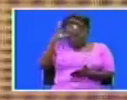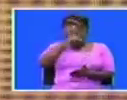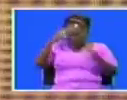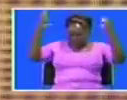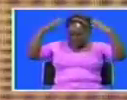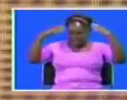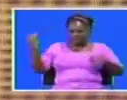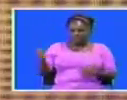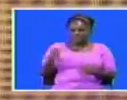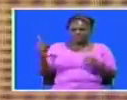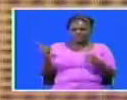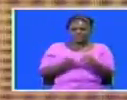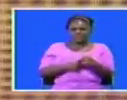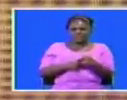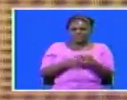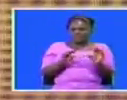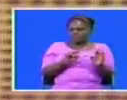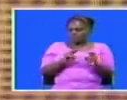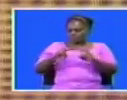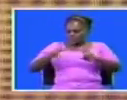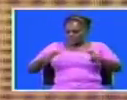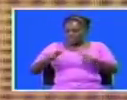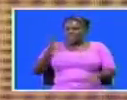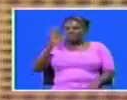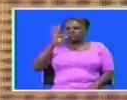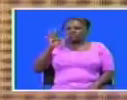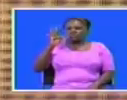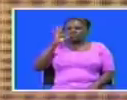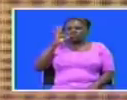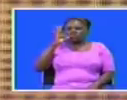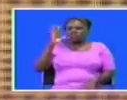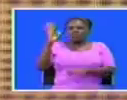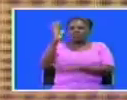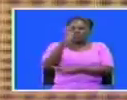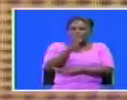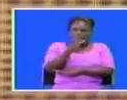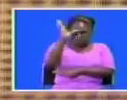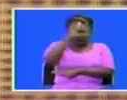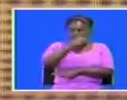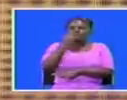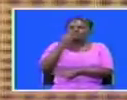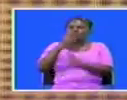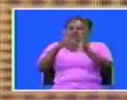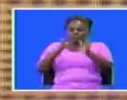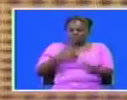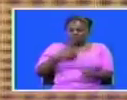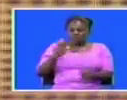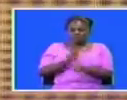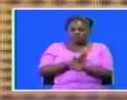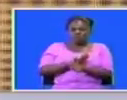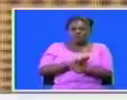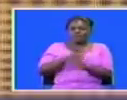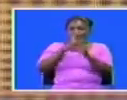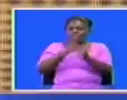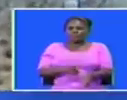mvua haijawanyea na wamelazimika kutafuta matunda ya mwituni kwa kukosa chakula. Mwanahabari wetu Victor Gale na taarifa zaidi.